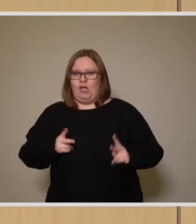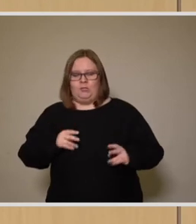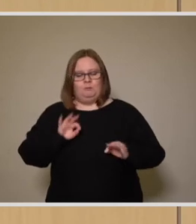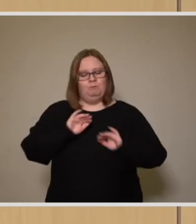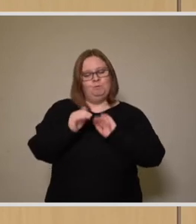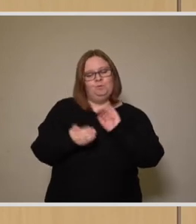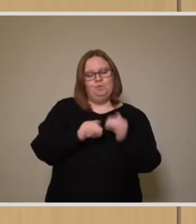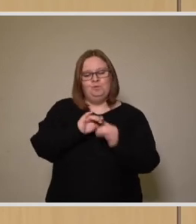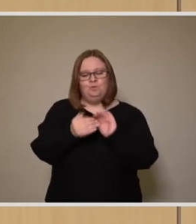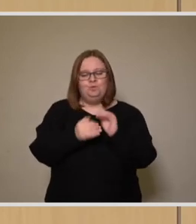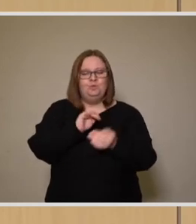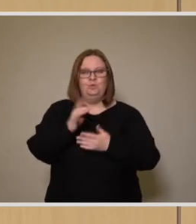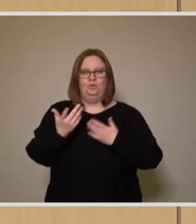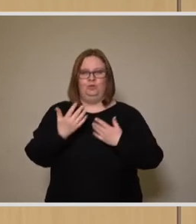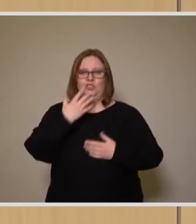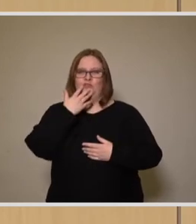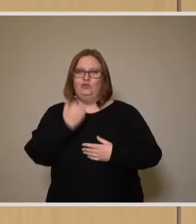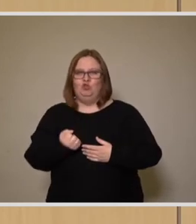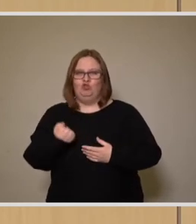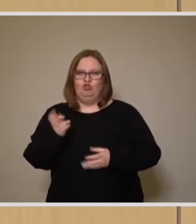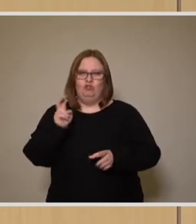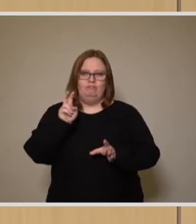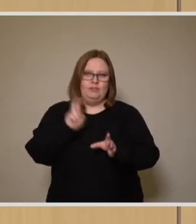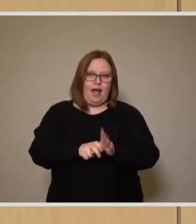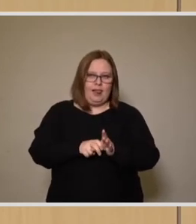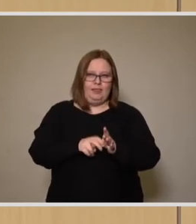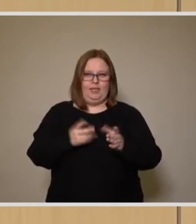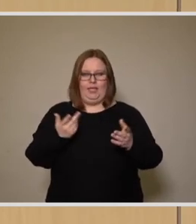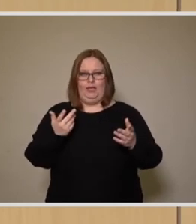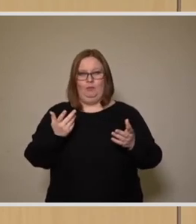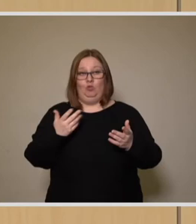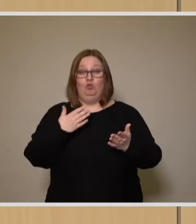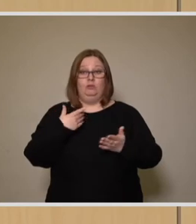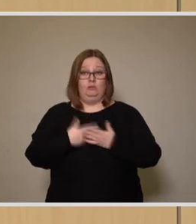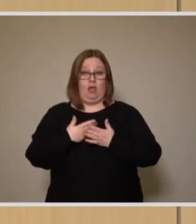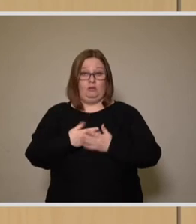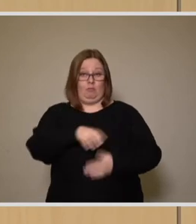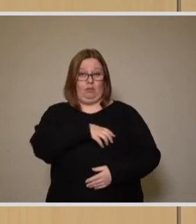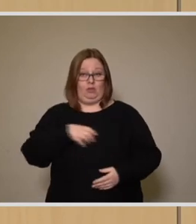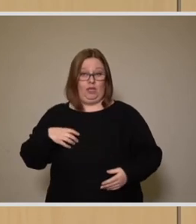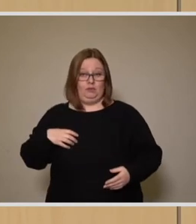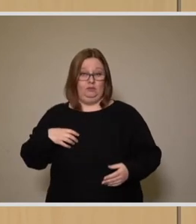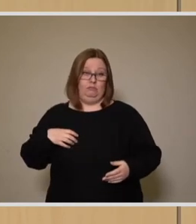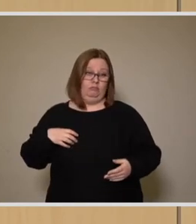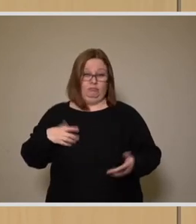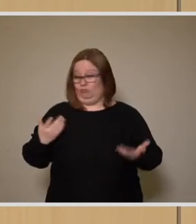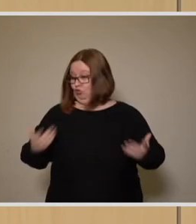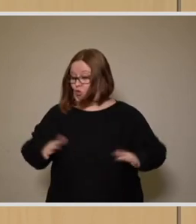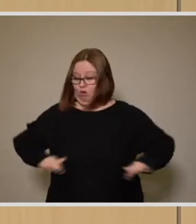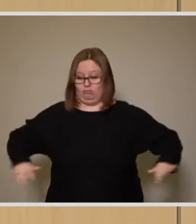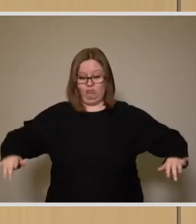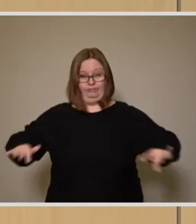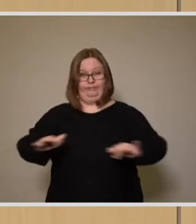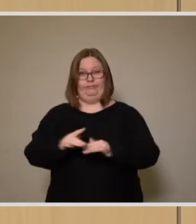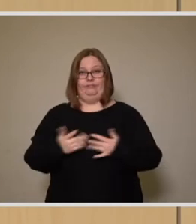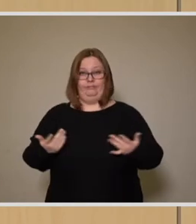ihre Stadt, die wollen teilnehmen an dieser Stadt und deswegen sieht Dresden ja auch ungefähr so aus, wie es aussieht